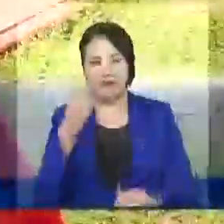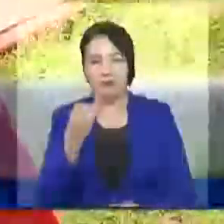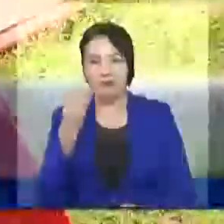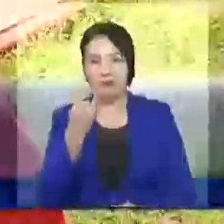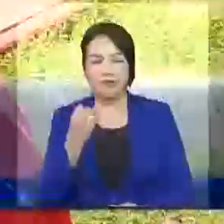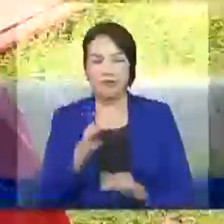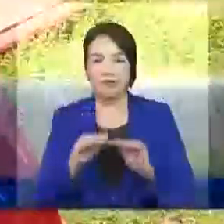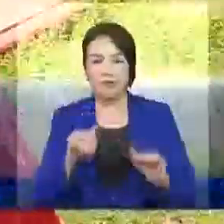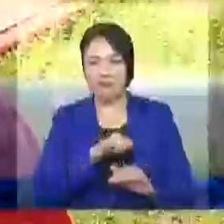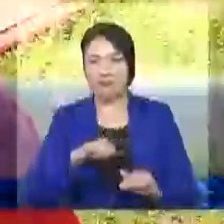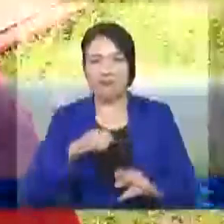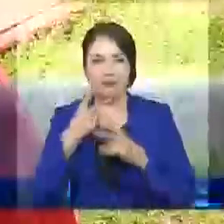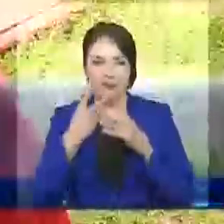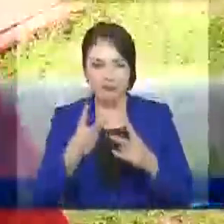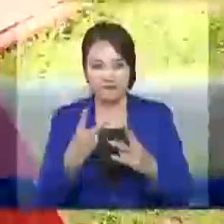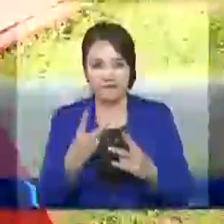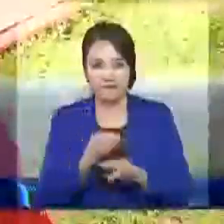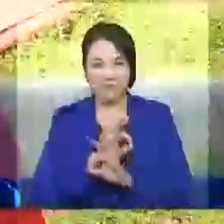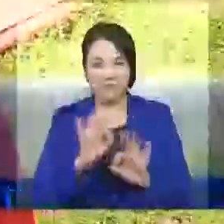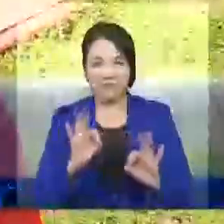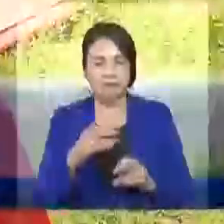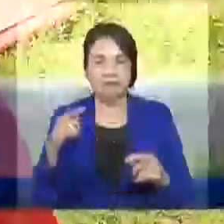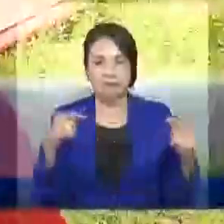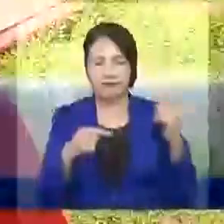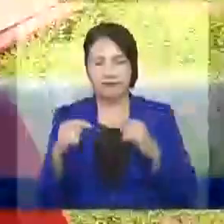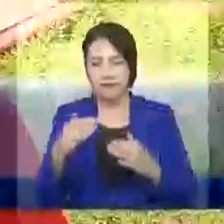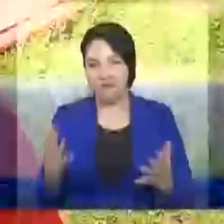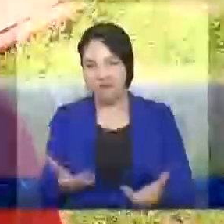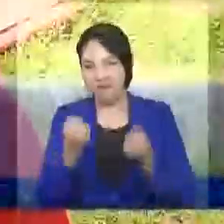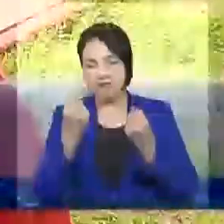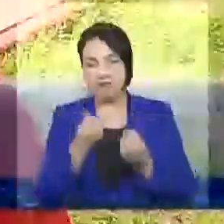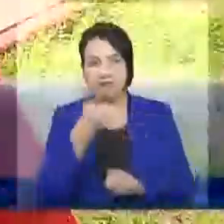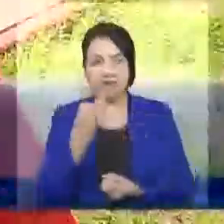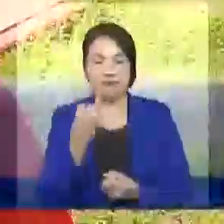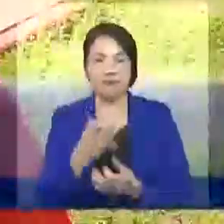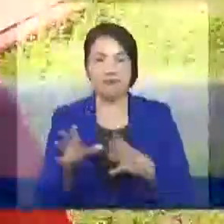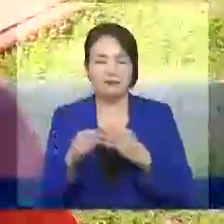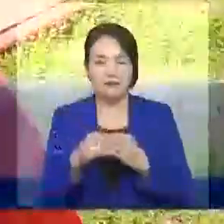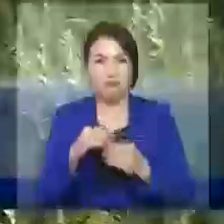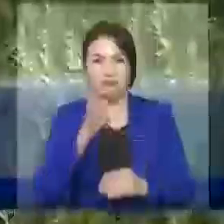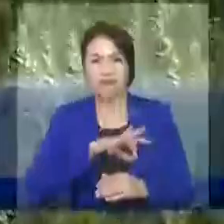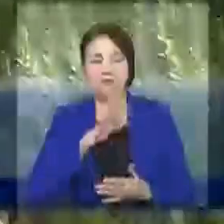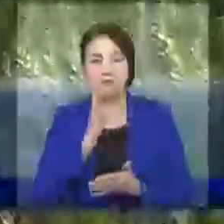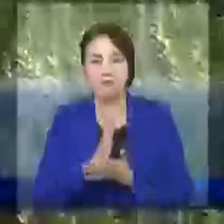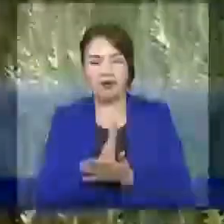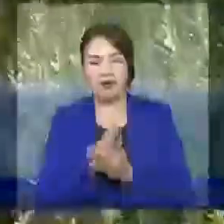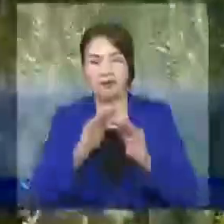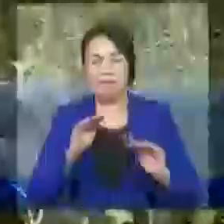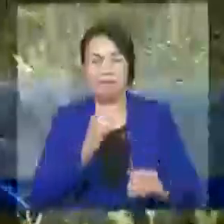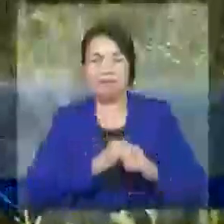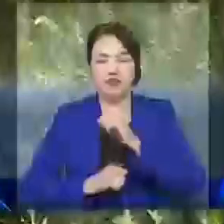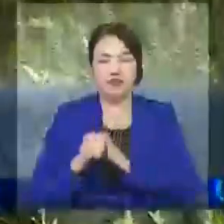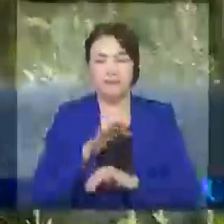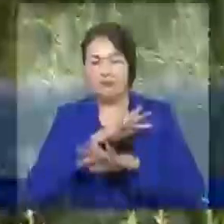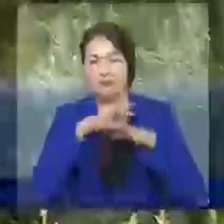Балдар өздері көріп отырсаңыздар, балдар өздері тамашалар, бір-біріне деген ынтымақтастық бұл жерде бірлестік деген пайда болады. Балаларда қимыл қозғалыс